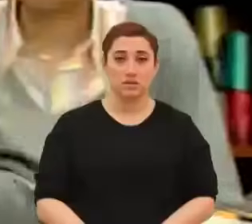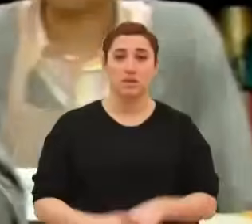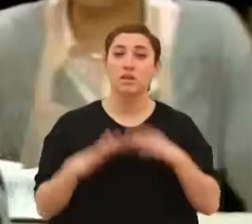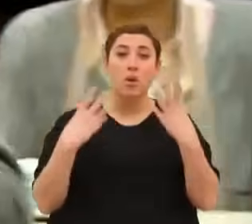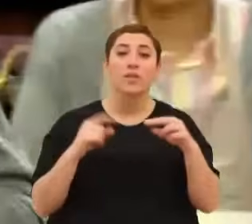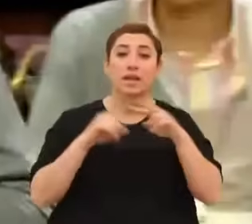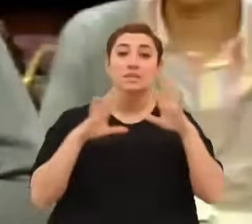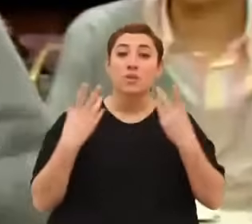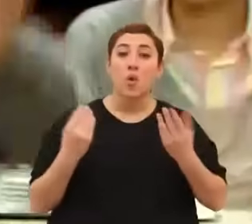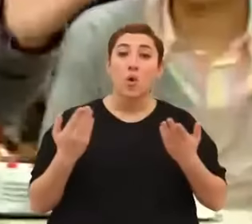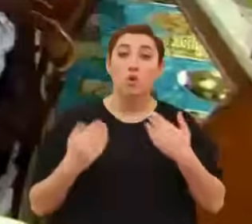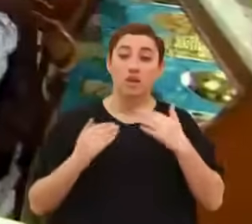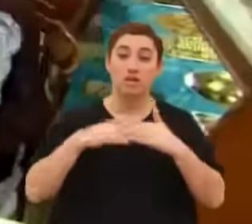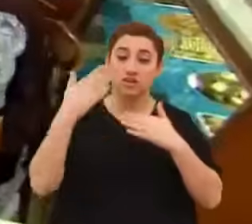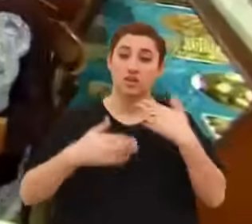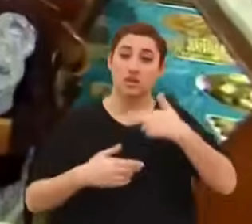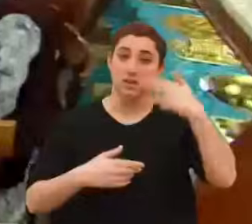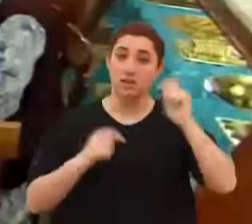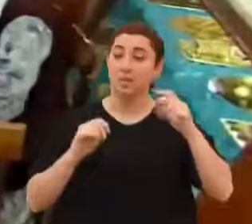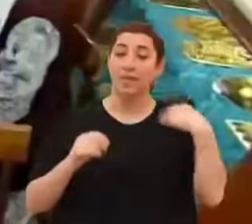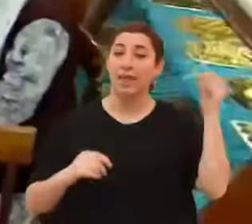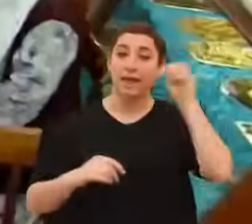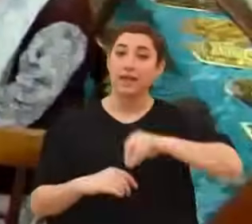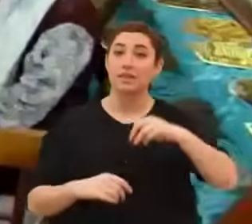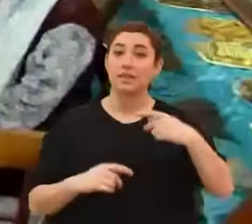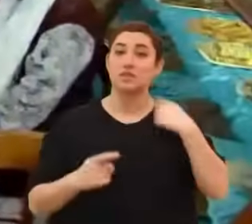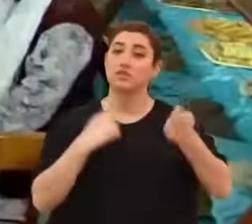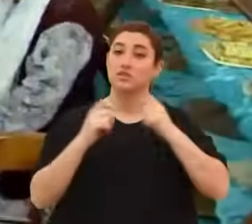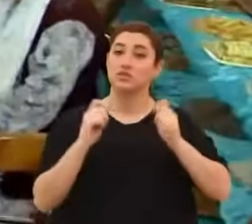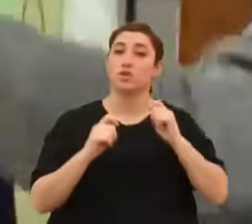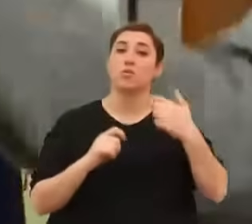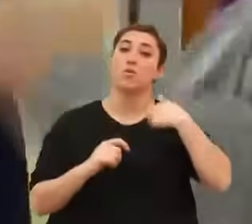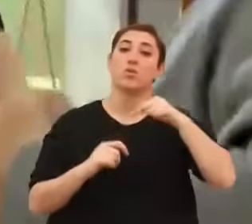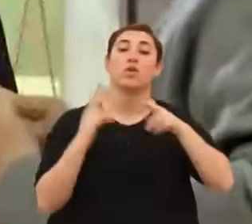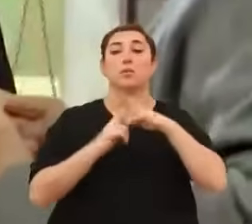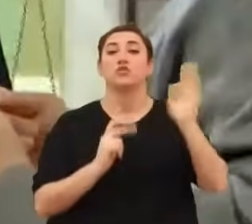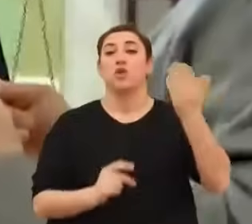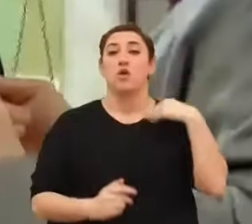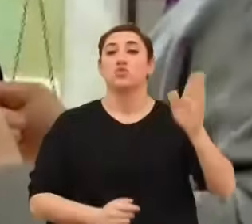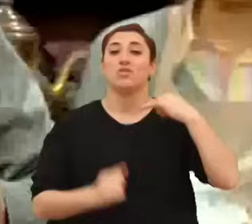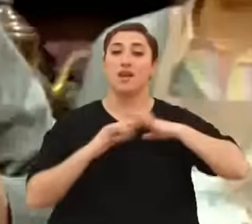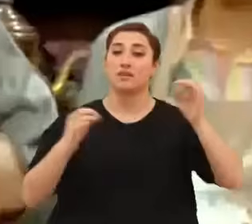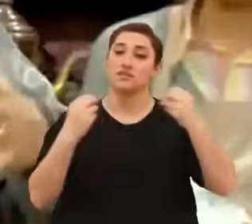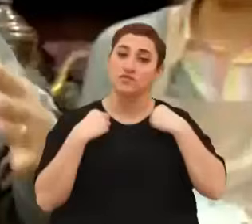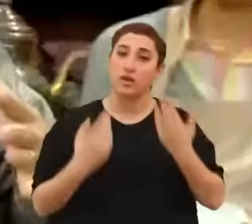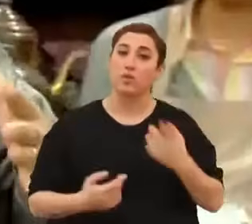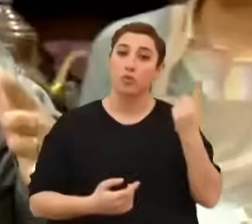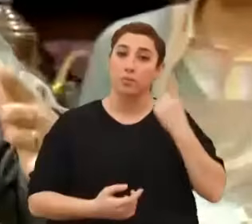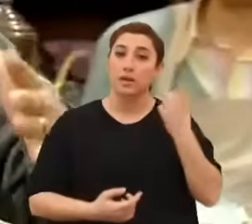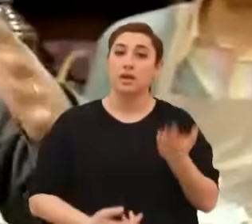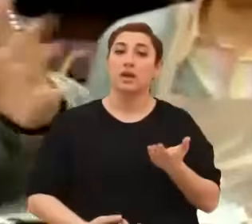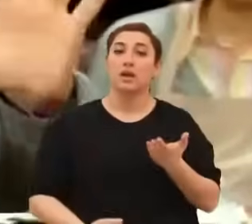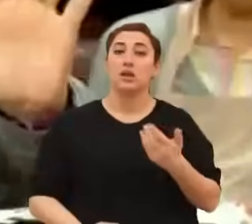Ne var Niyazi? Ne var? De oradan oraya beni daha götürdü o kim? Ibır ışı yapıyor hani orada. Ibırı çağırıyor oraya, rahatsız ediyor. İkrami